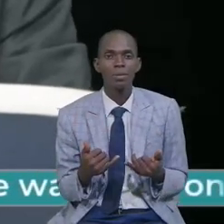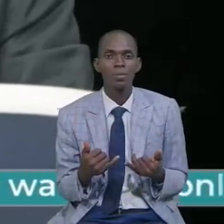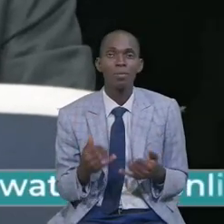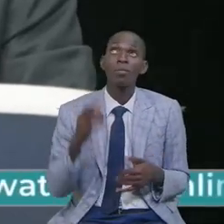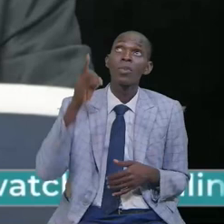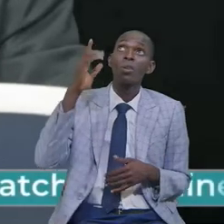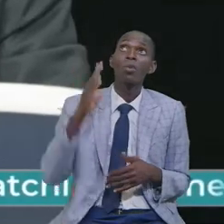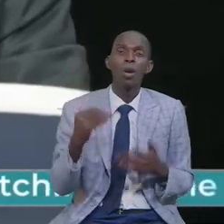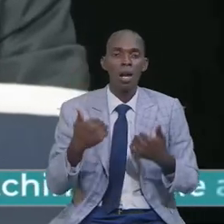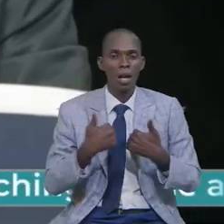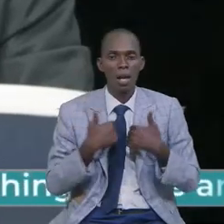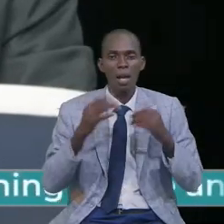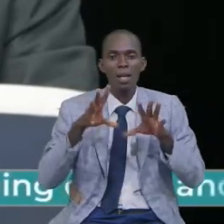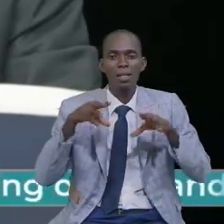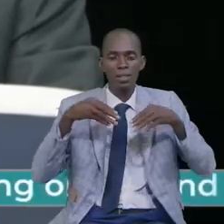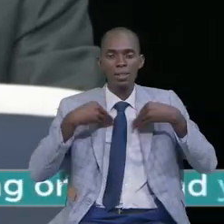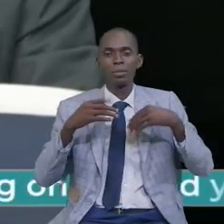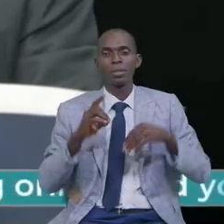Dieu nous a acceptés.